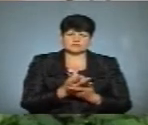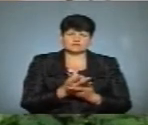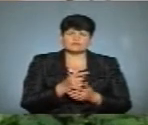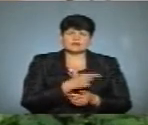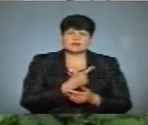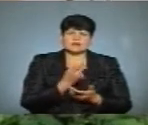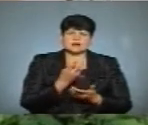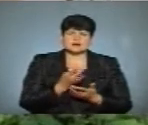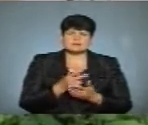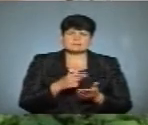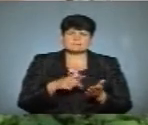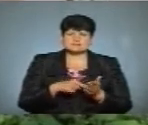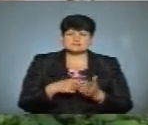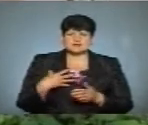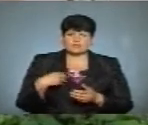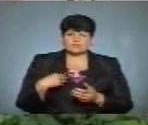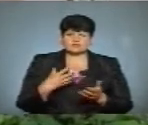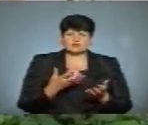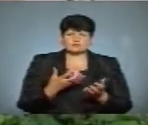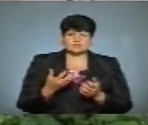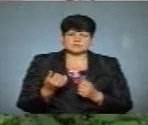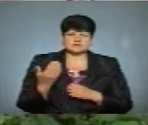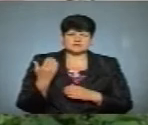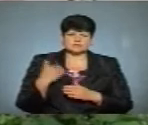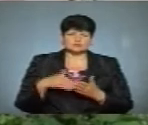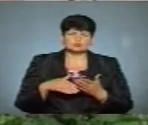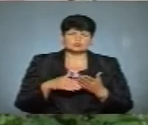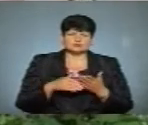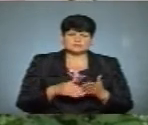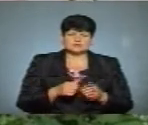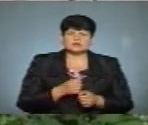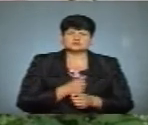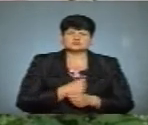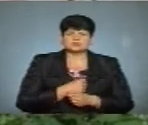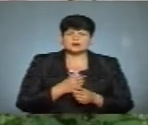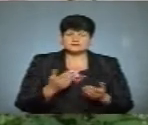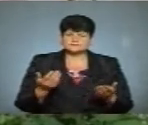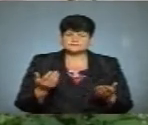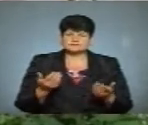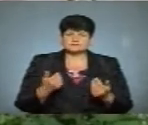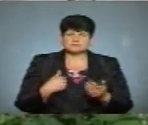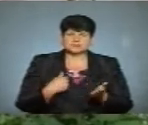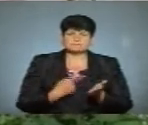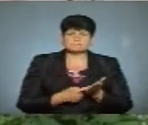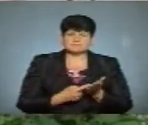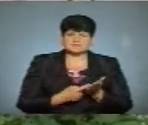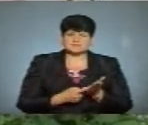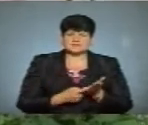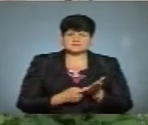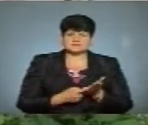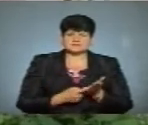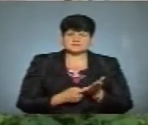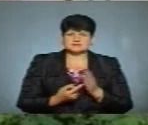де попередньо отримувала медичну допомогу. На жаль, ми підтвердили